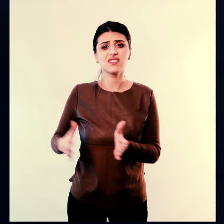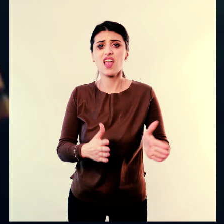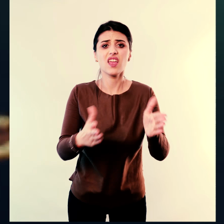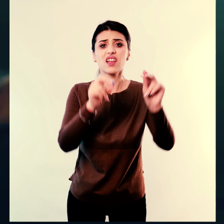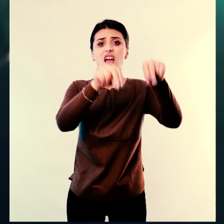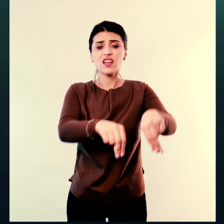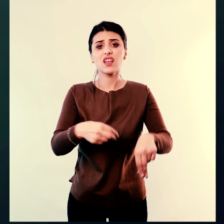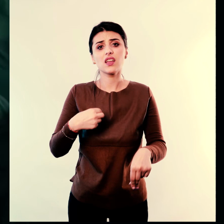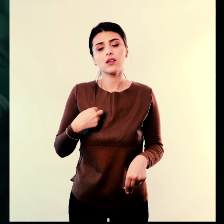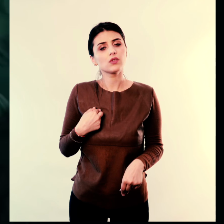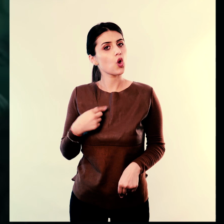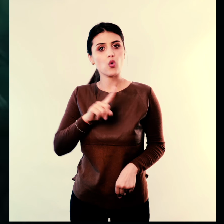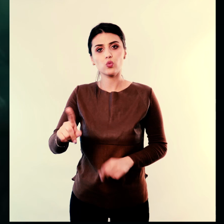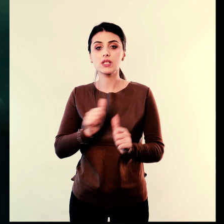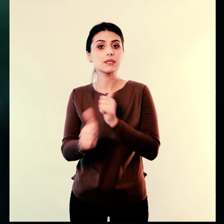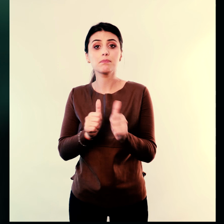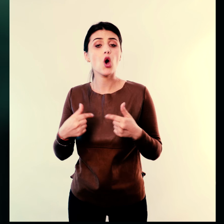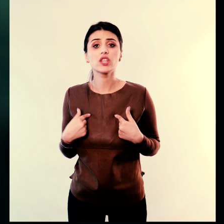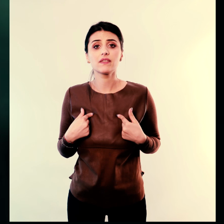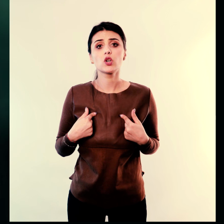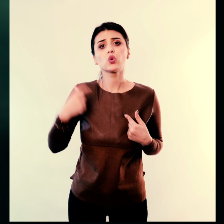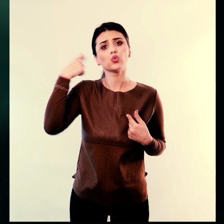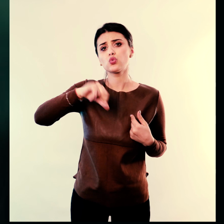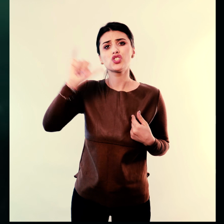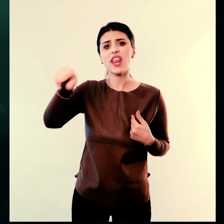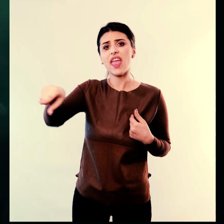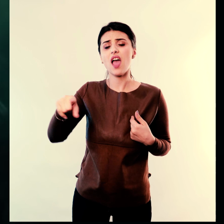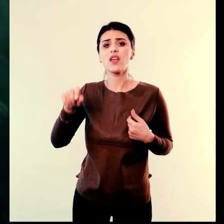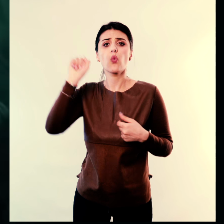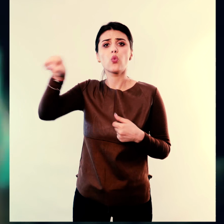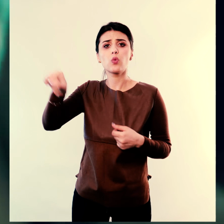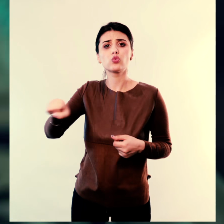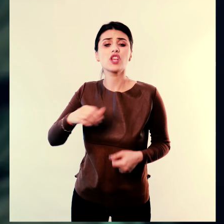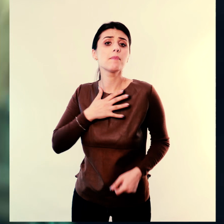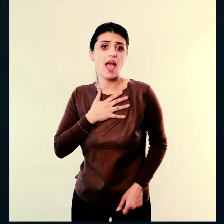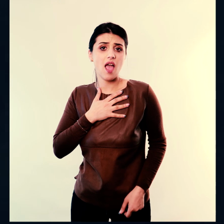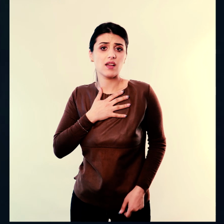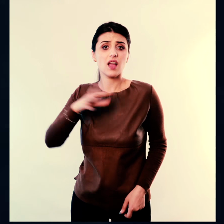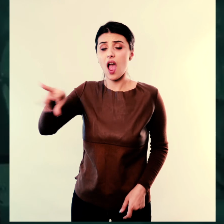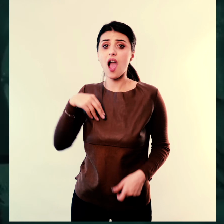Ea este linia de finish. Eu nu sunt deloc sportiv. Eu nu știu cine bate acum la